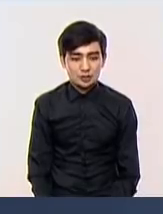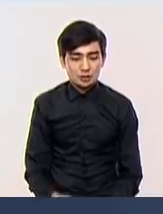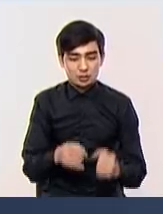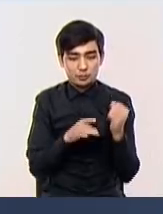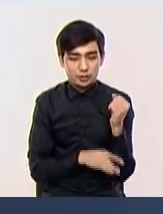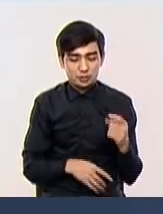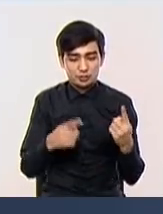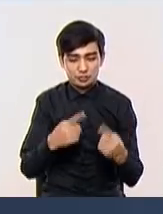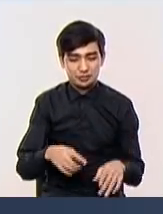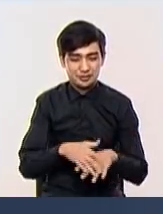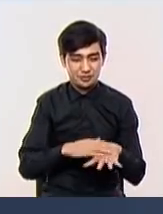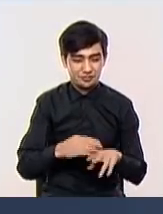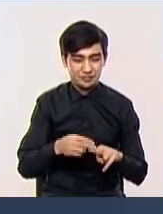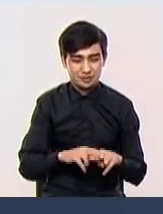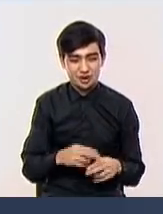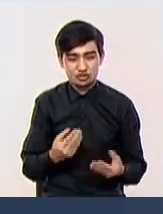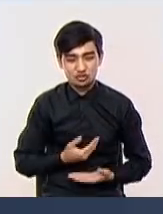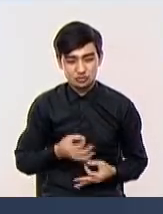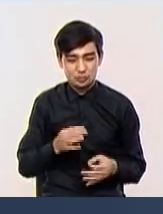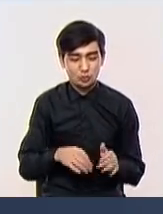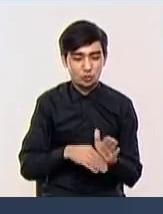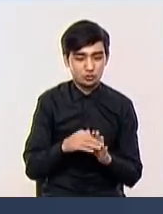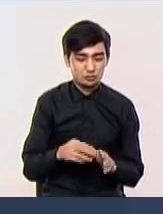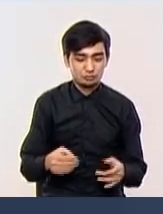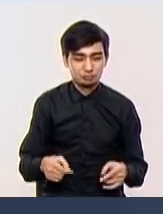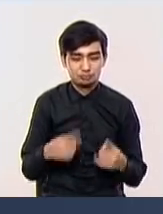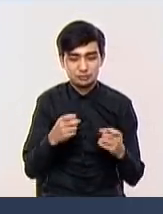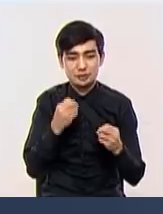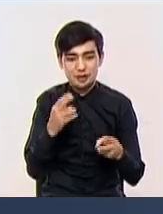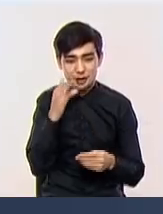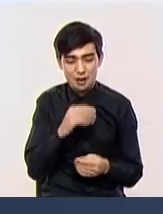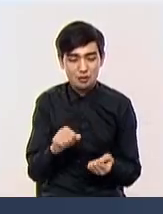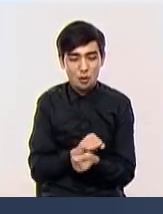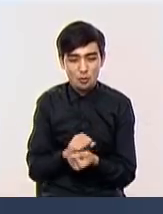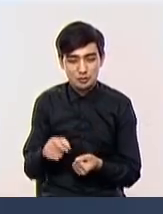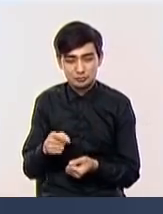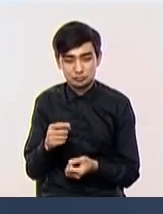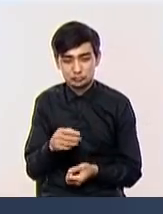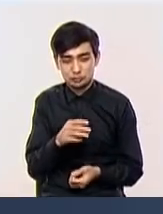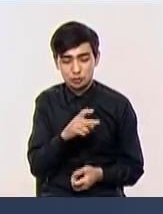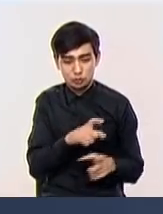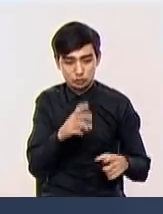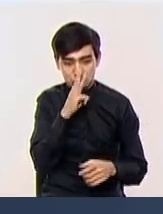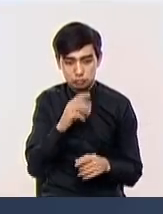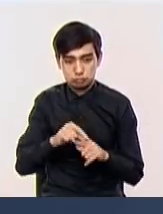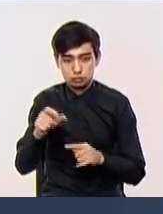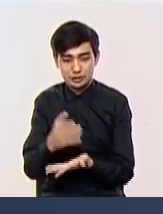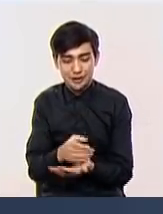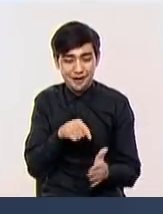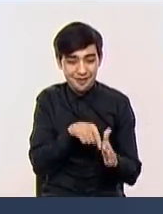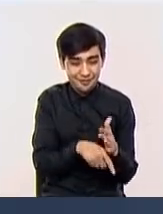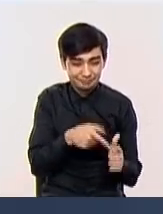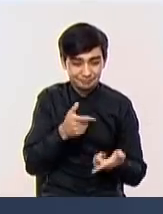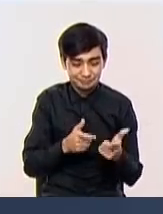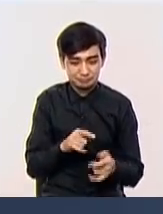Кедейленіп бара жатқан халықтың әлеуметтік жағдайын қалай жақсарталамыз? Неге қағаз жүзінде елдің табысы өсіп жатыр, ал іс жүзінде